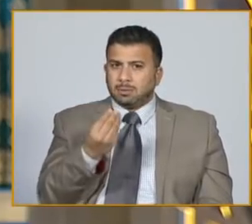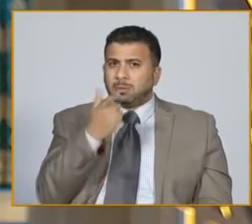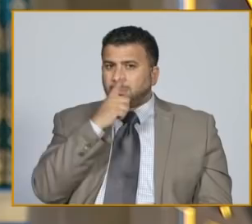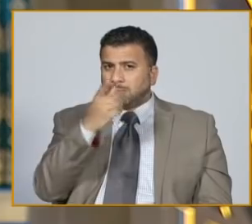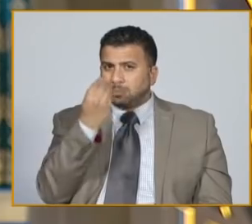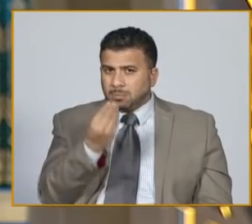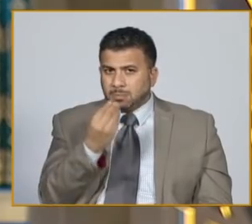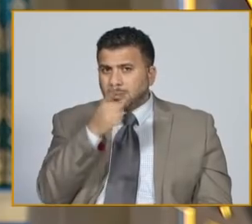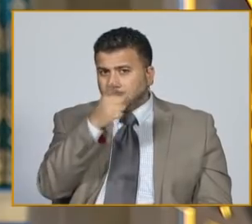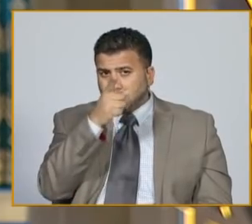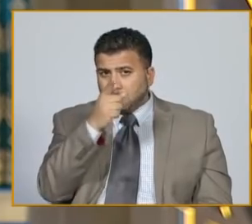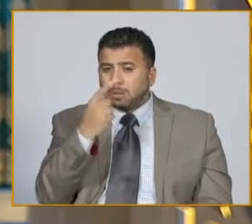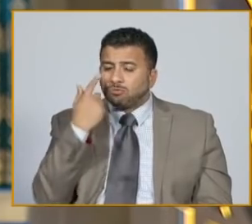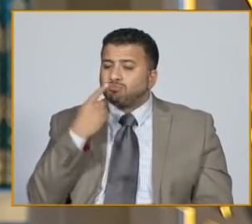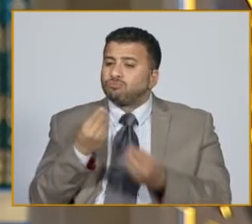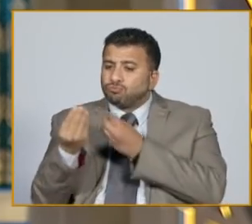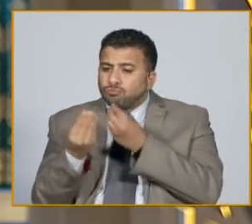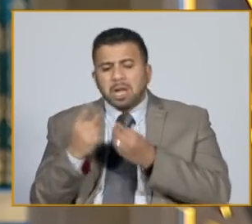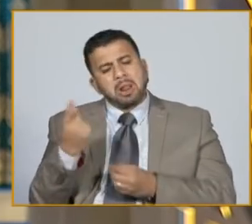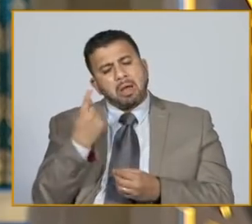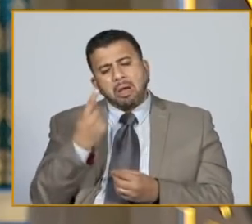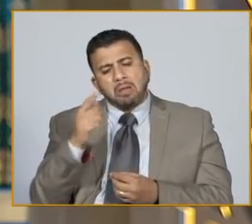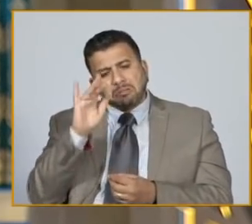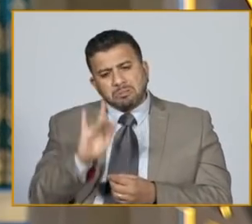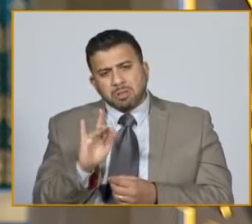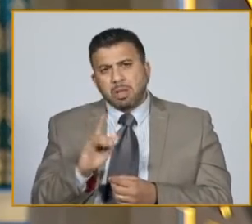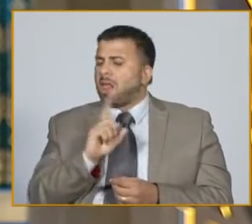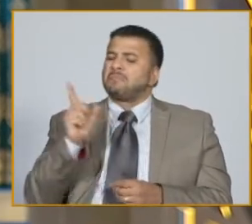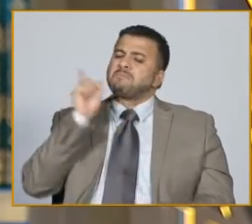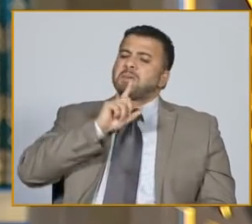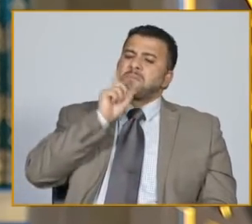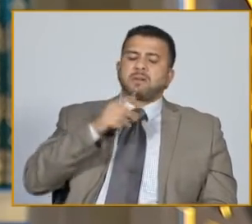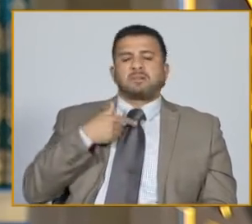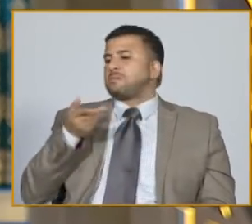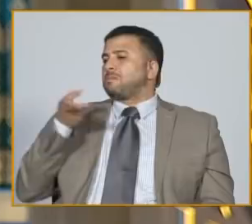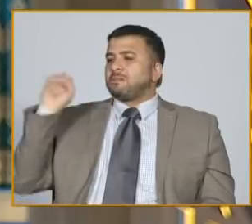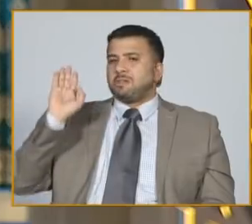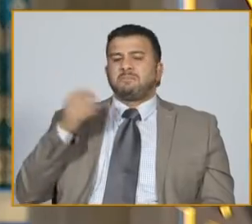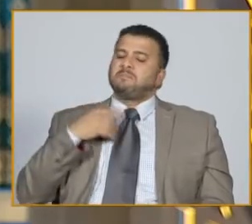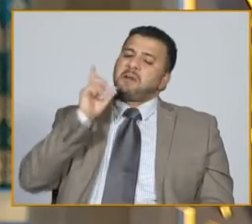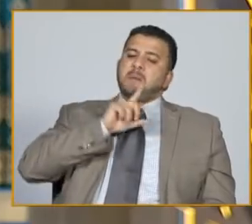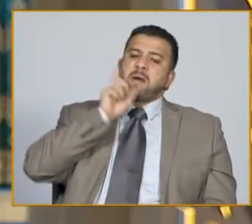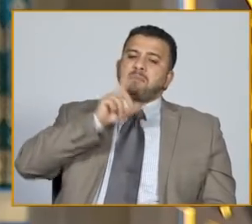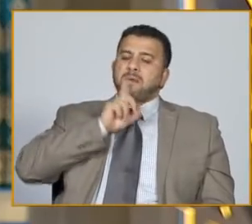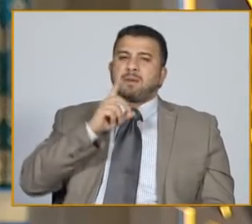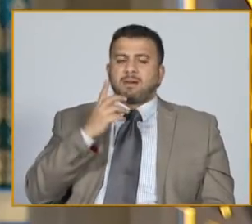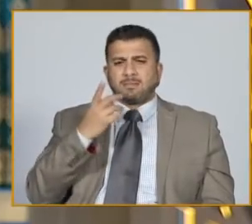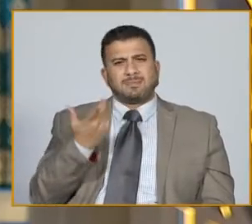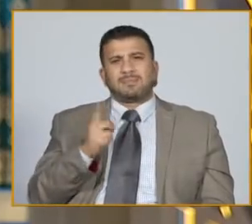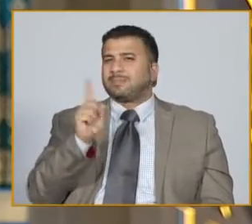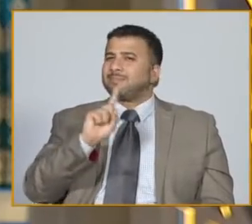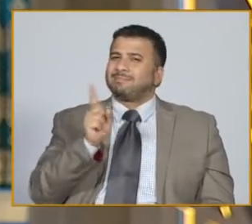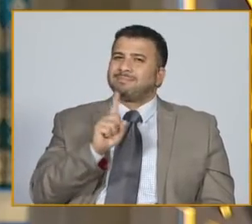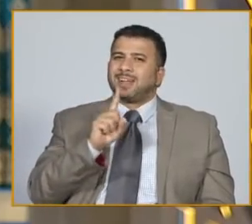الأدلة وتراجعون أهل العلم، فخروجكم يمثل احتجاج ويمثل إنكار يمثل كذا غير